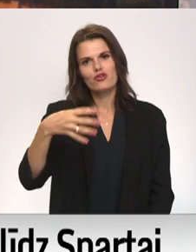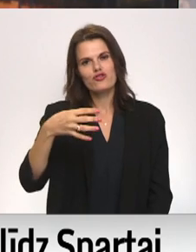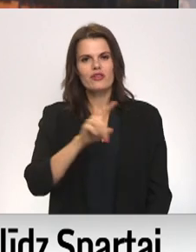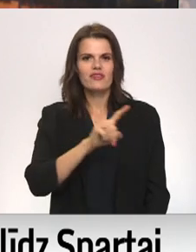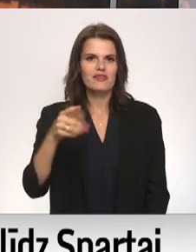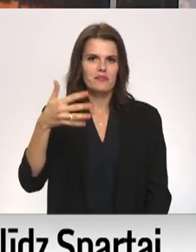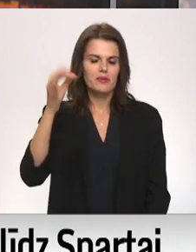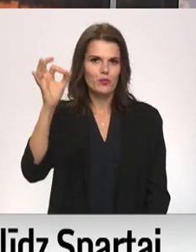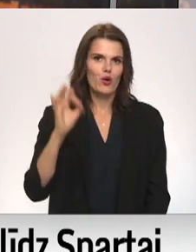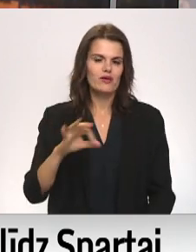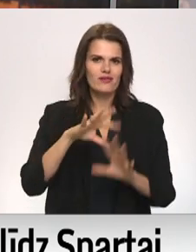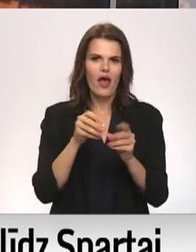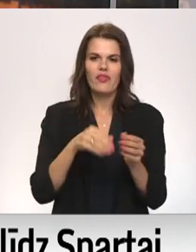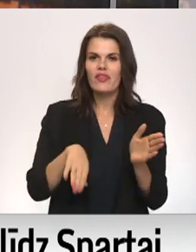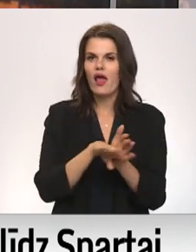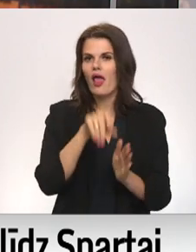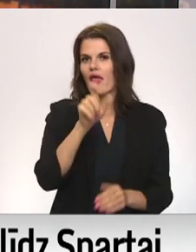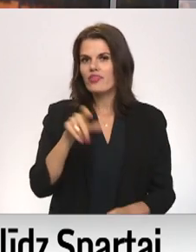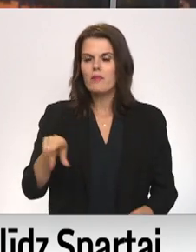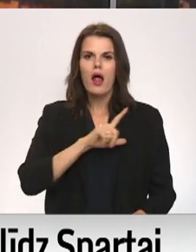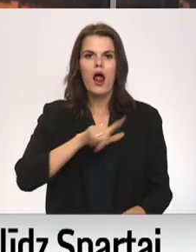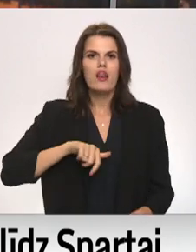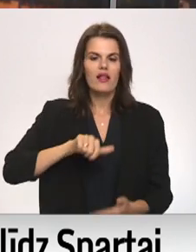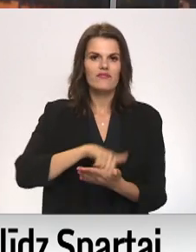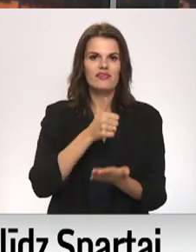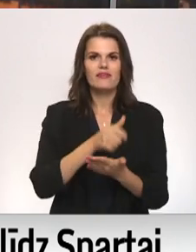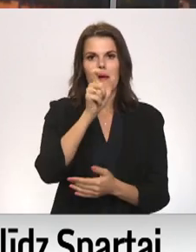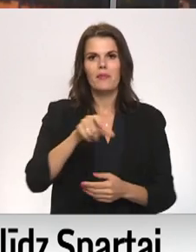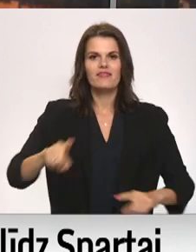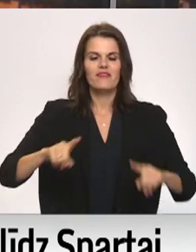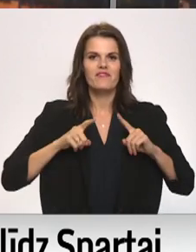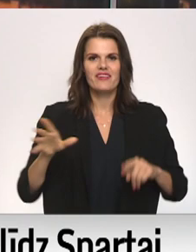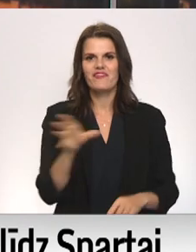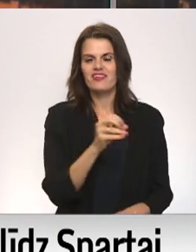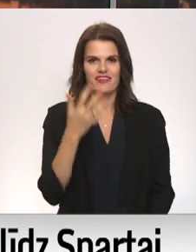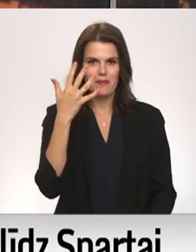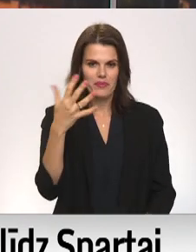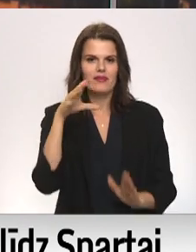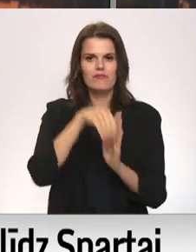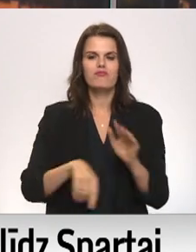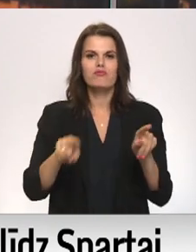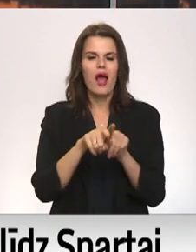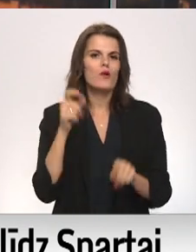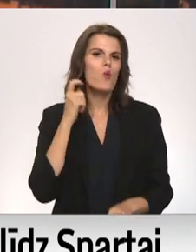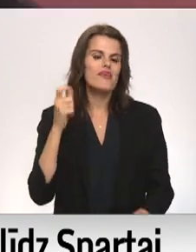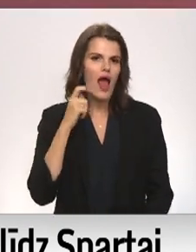līdz 50% dalībnieku. Latvijas pārstāvi finišēja visi pieci. Toskait Jēkabpilietis Aivars Bondars.